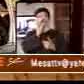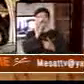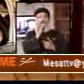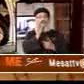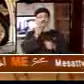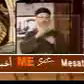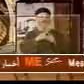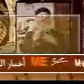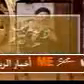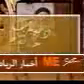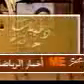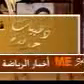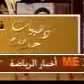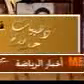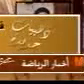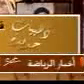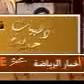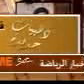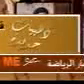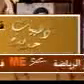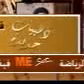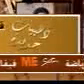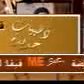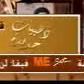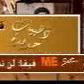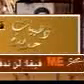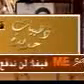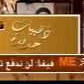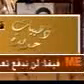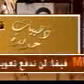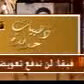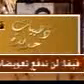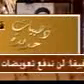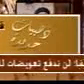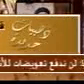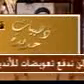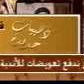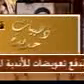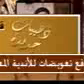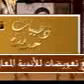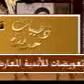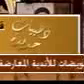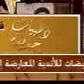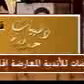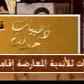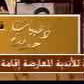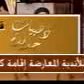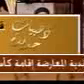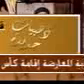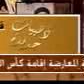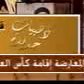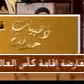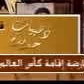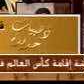نمرة اتنين، ان معاكم ايه؟ قالوا سبع خبزات، سبع من الخبز وقليل من صغار